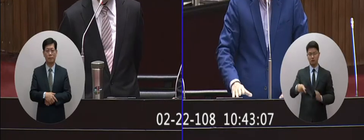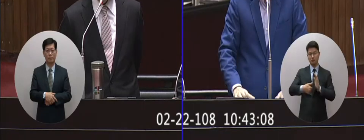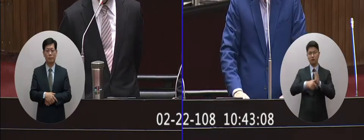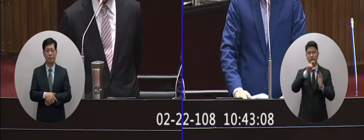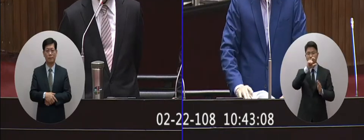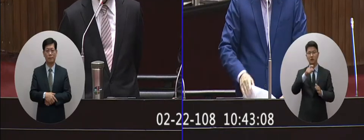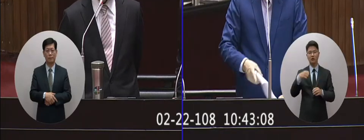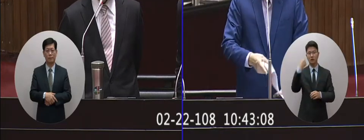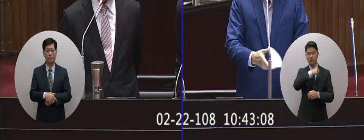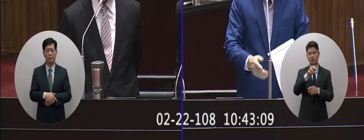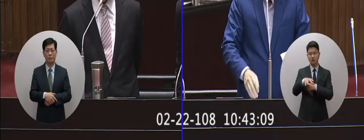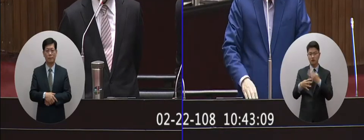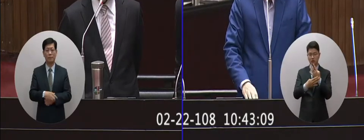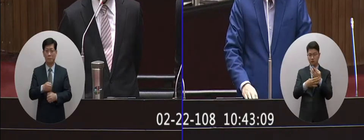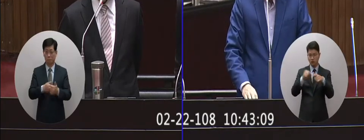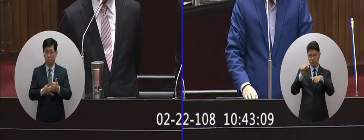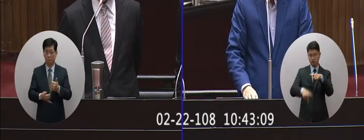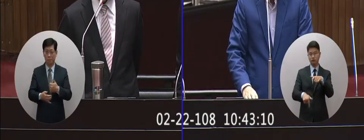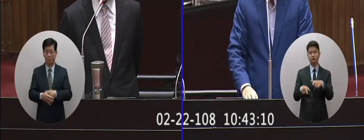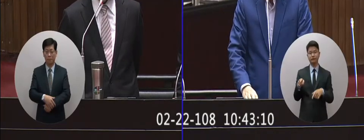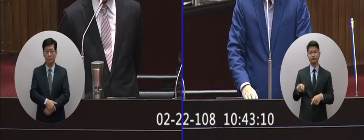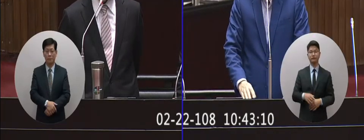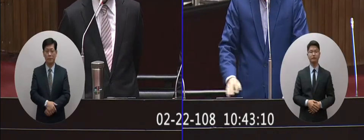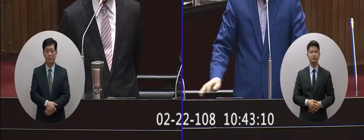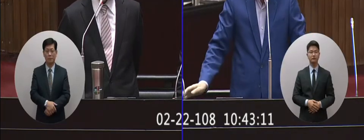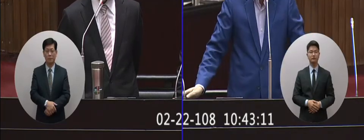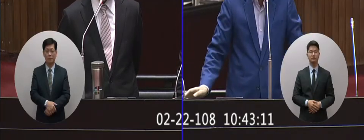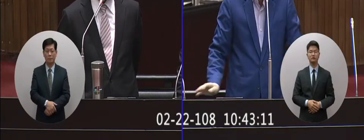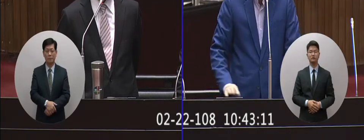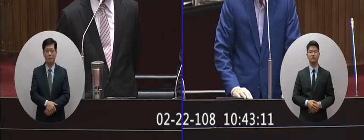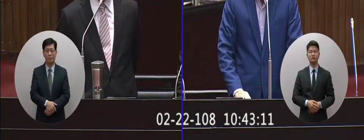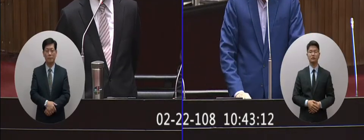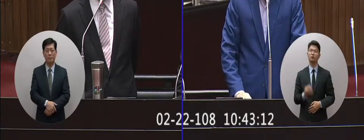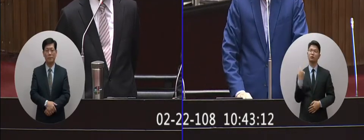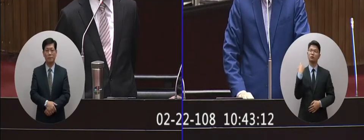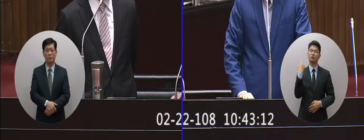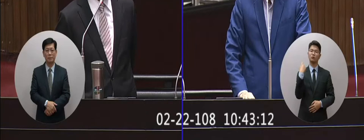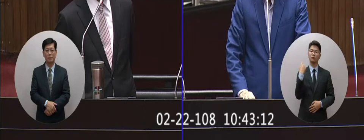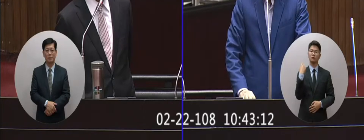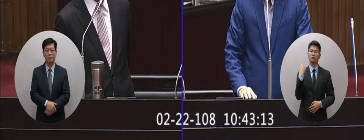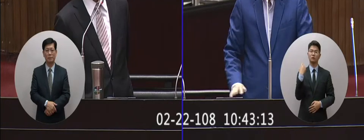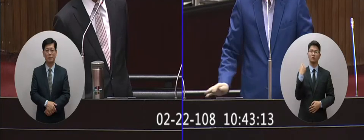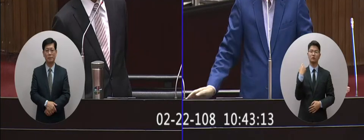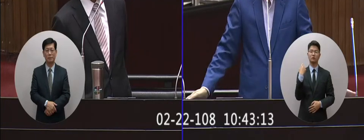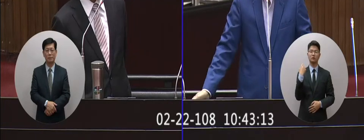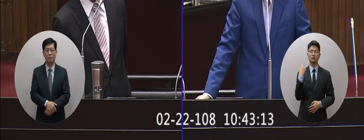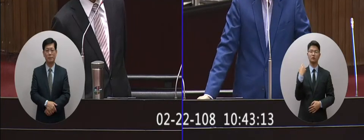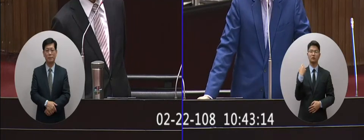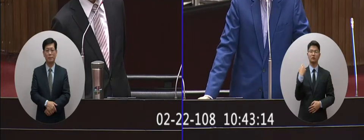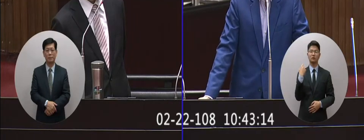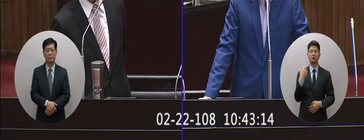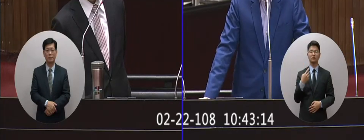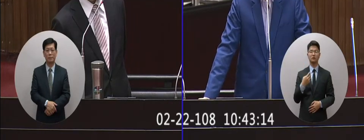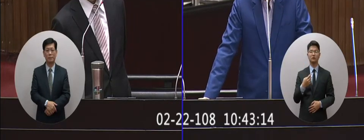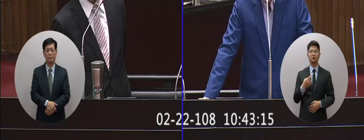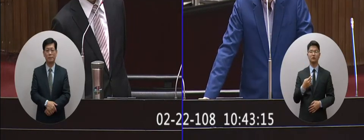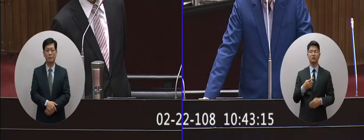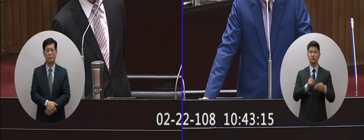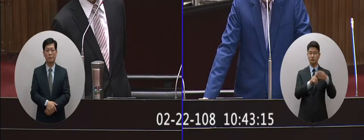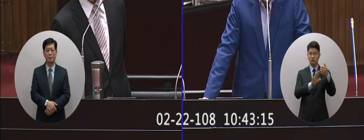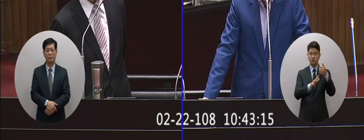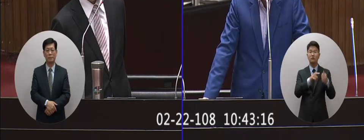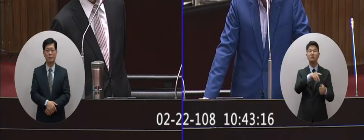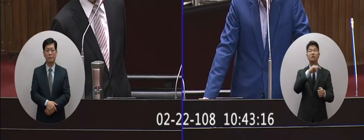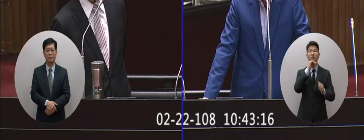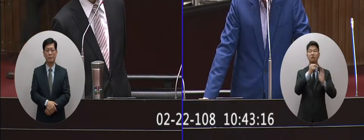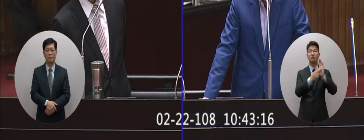发。 喂， 接着啊，你们在昨天了哈，昨天这个是主委待会要